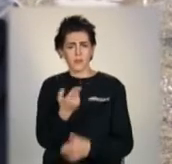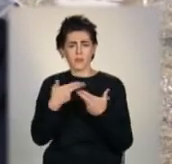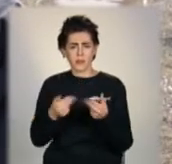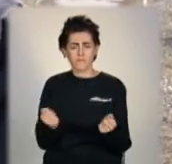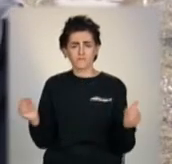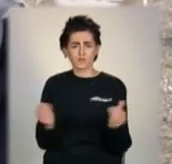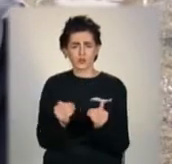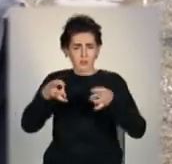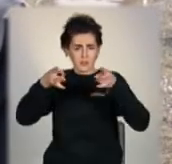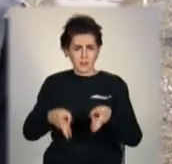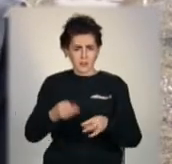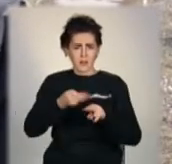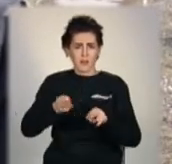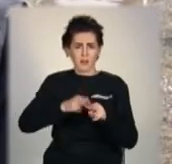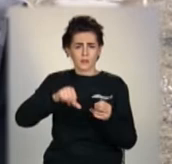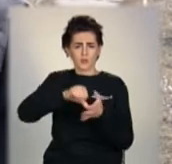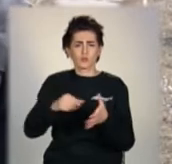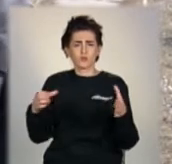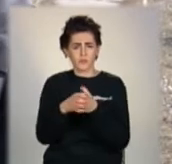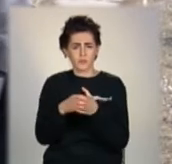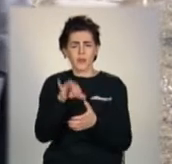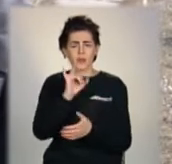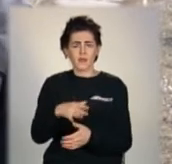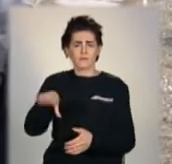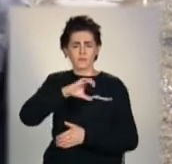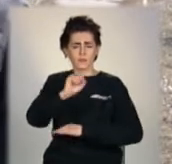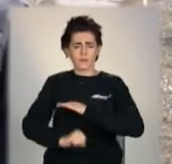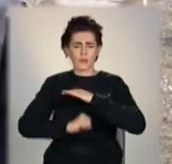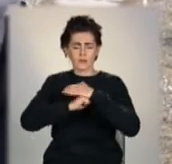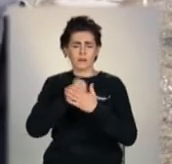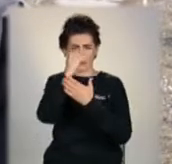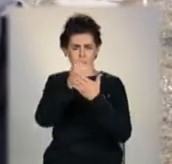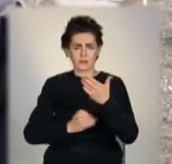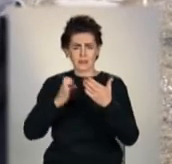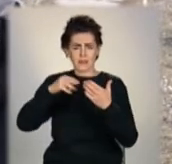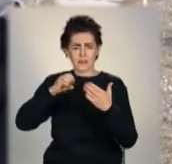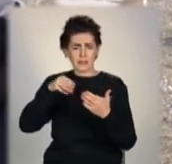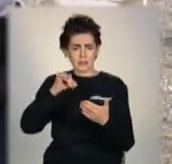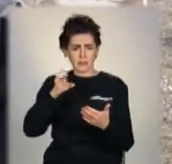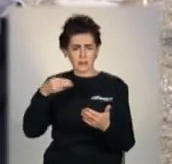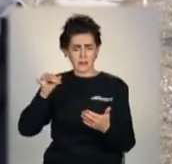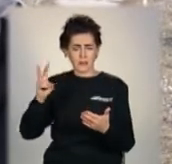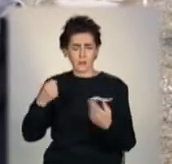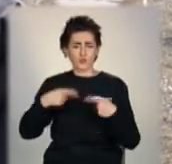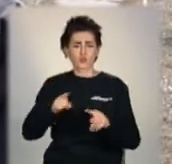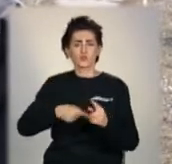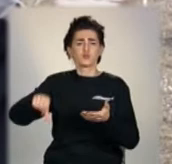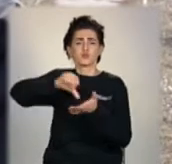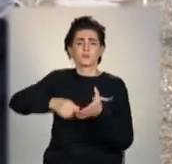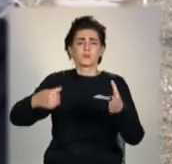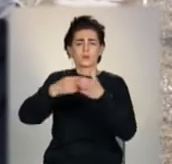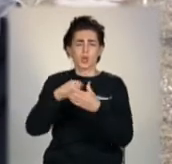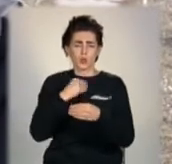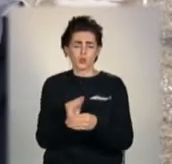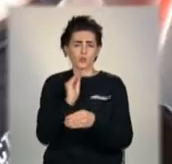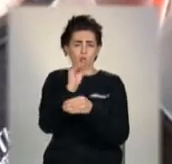рівня аварійності на цих ділянках. Та, опираючись на статистику вже інших ділянок, додали